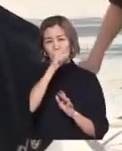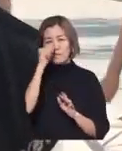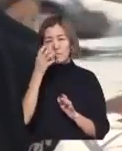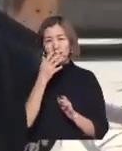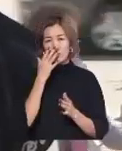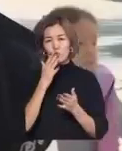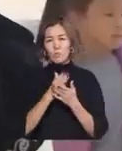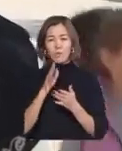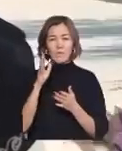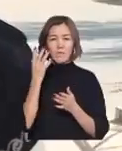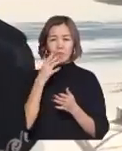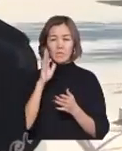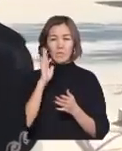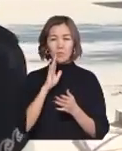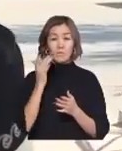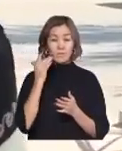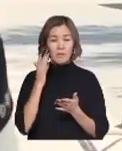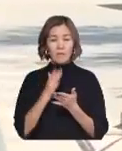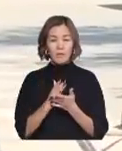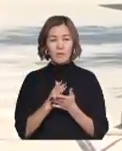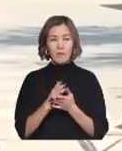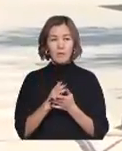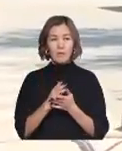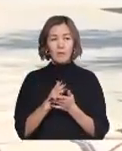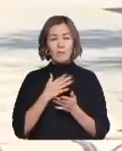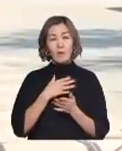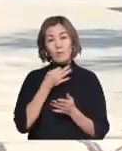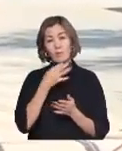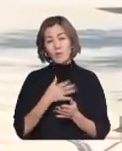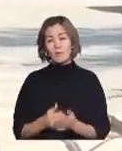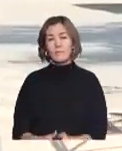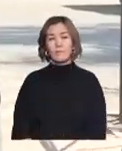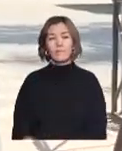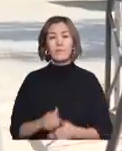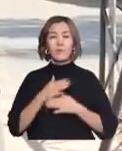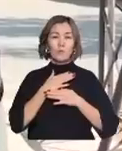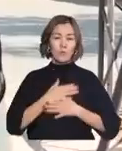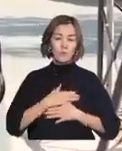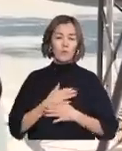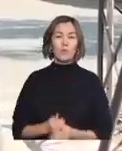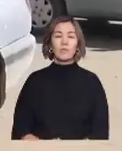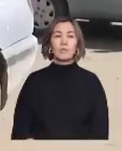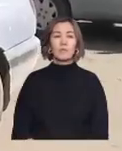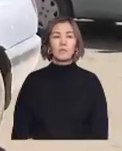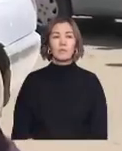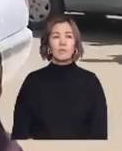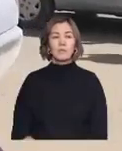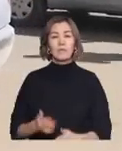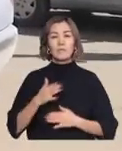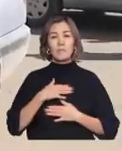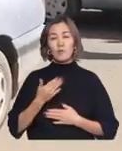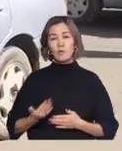без перерывна постоянно жақсы. Маған ұнайды. Көңіліңіз толады? Иә, көңілім толады. Мен тұратын үй